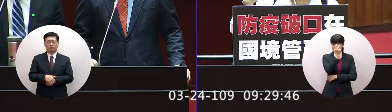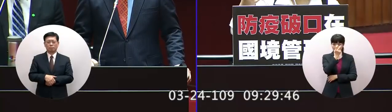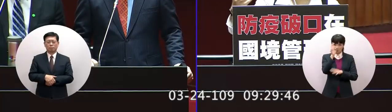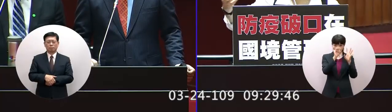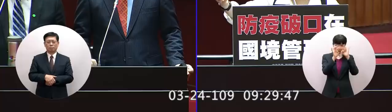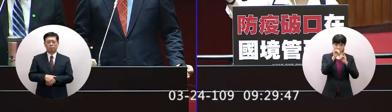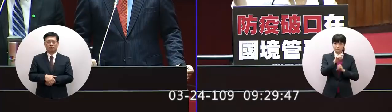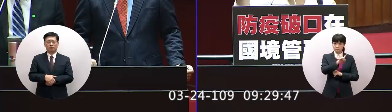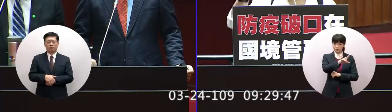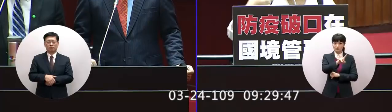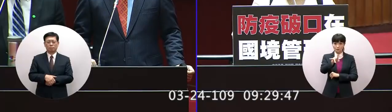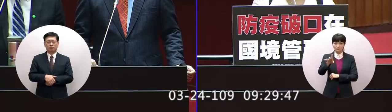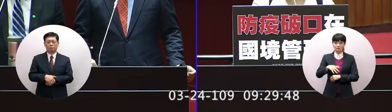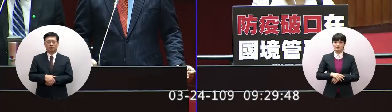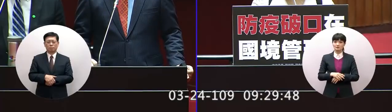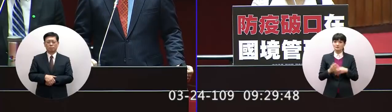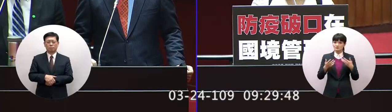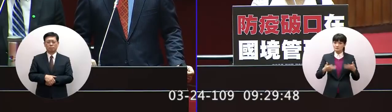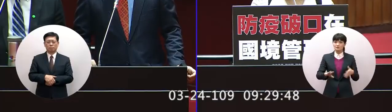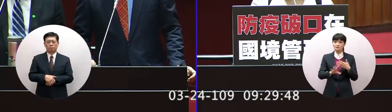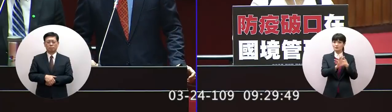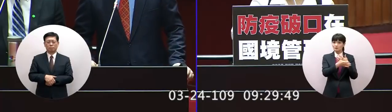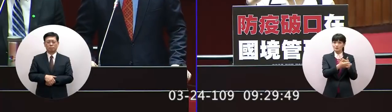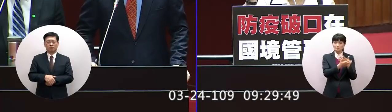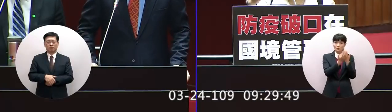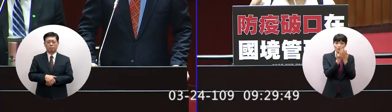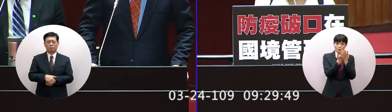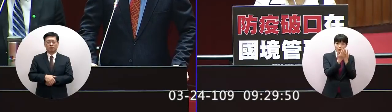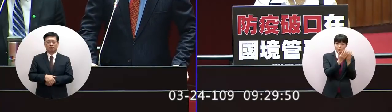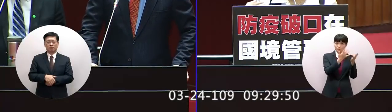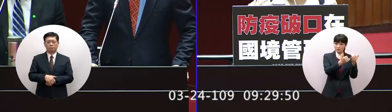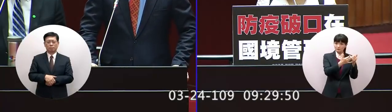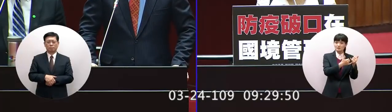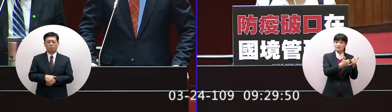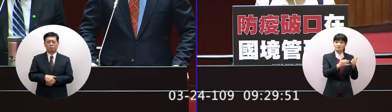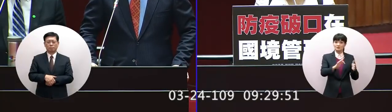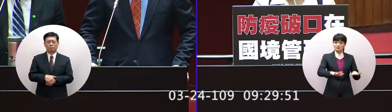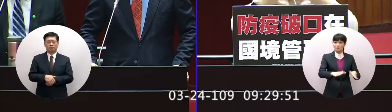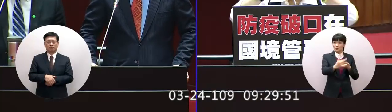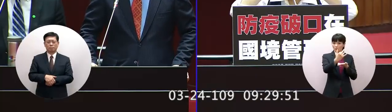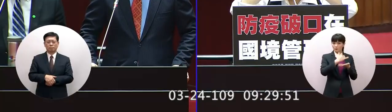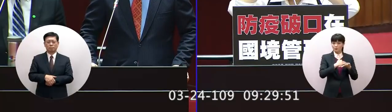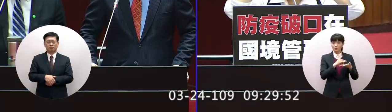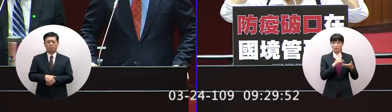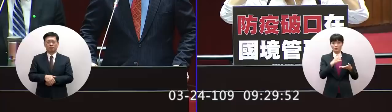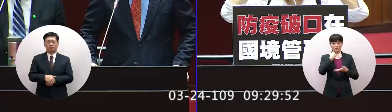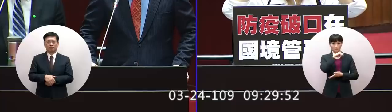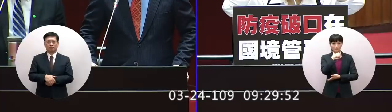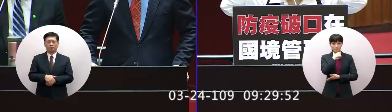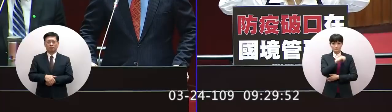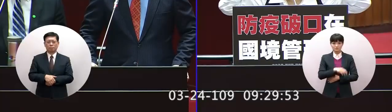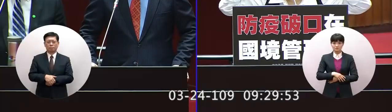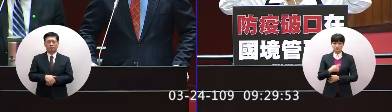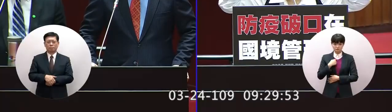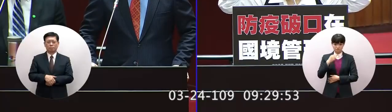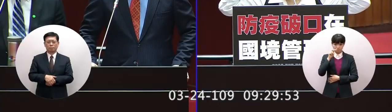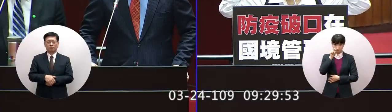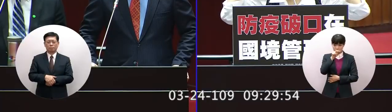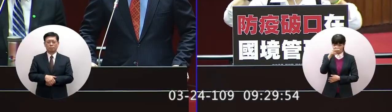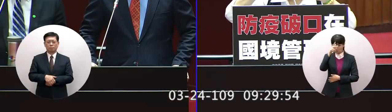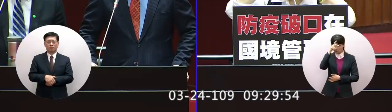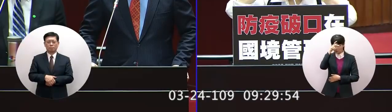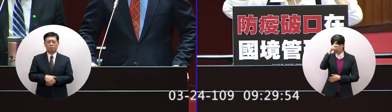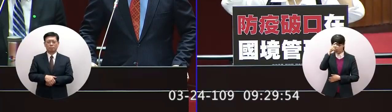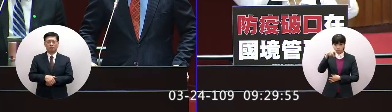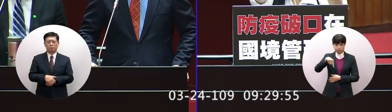我们有太多的这个留学生从外面回来了哈，但是。我看到我们同仁去的时候，哎，挂